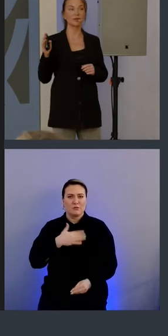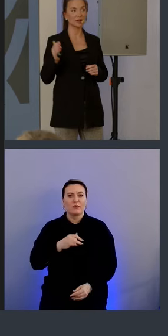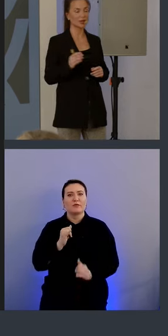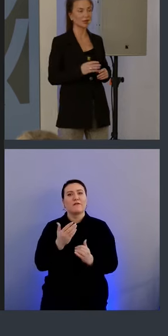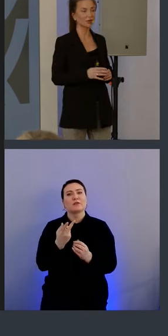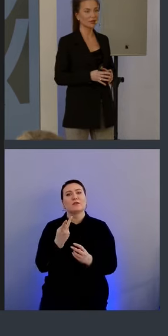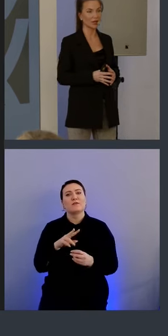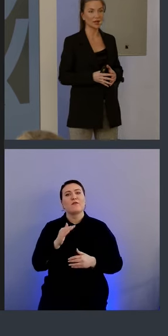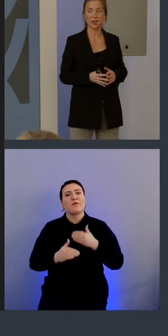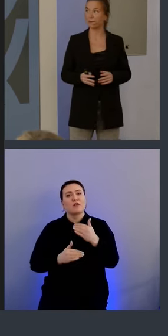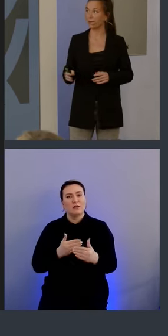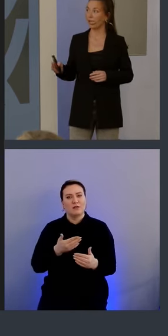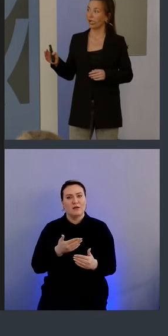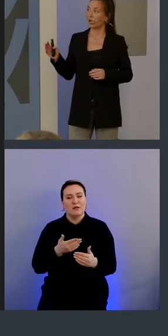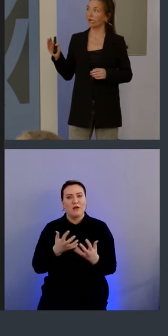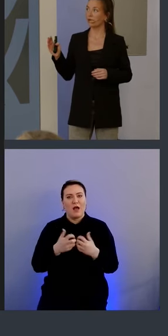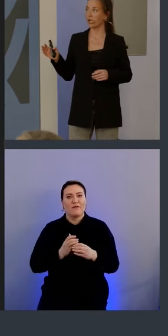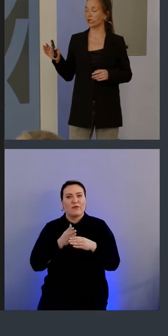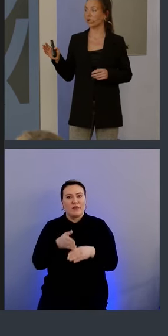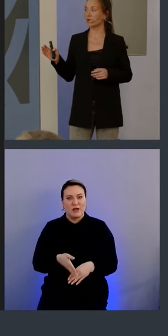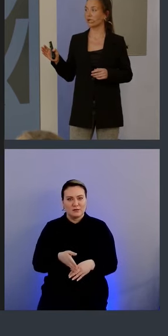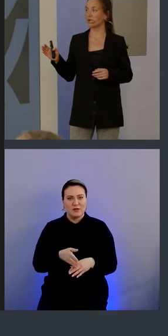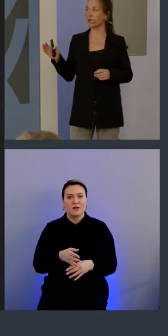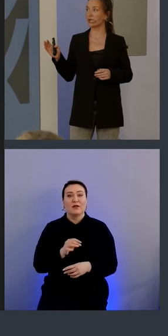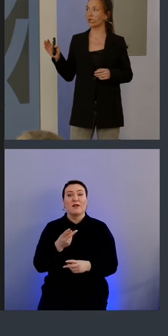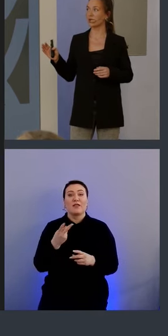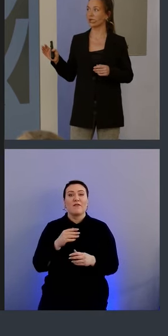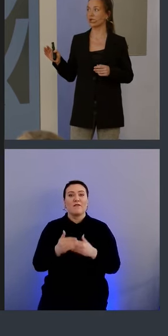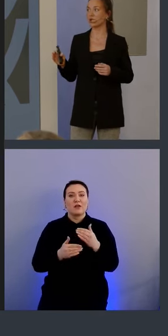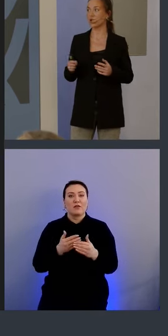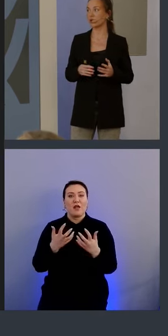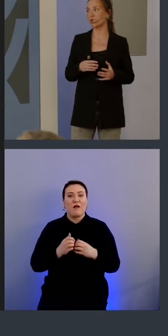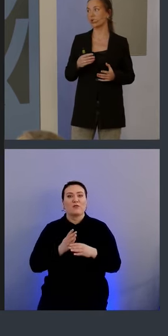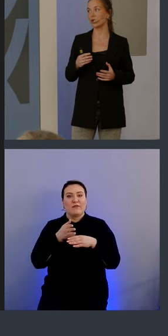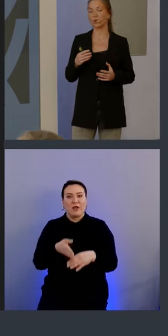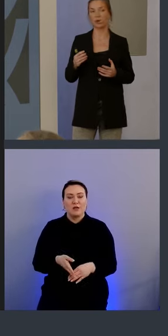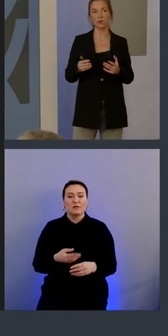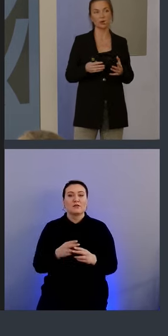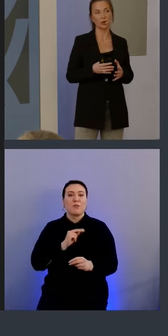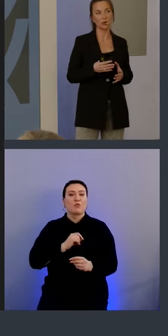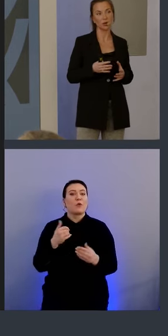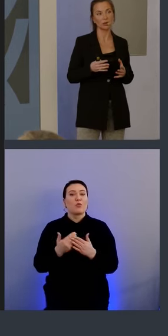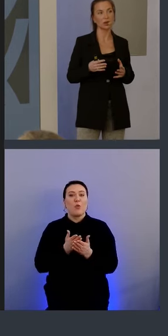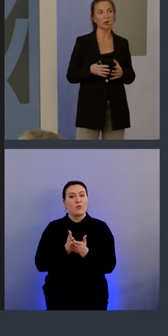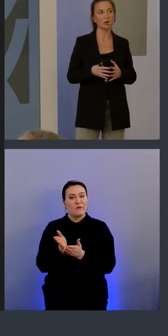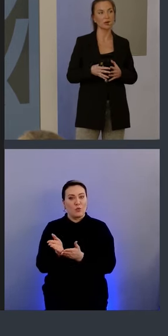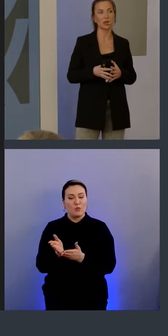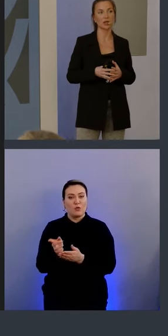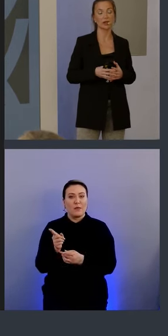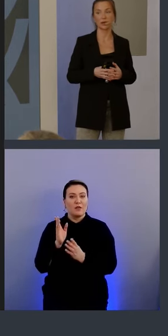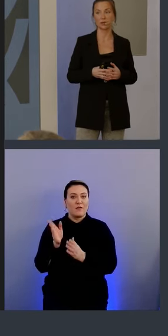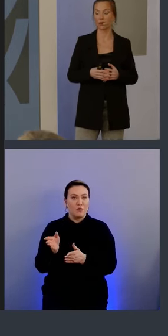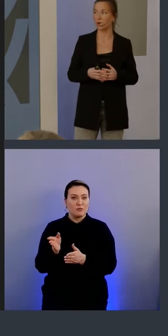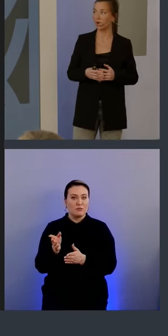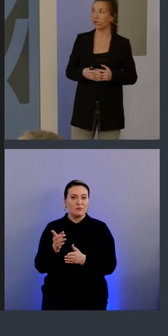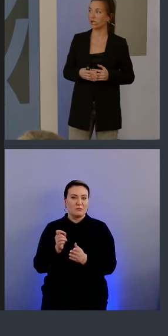есть двухфакторная аутентификация. И двухфакторная аутентификация у нас сейчас работает по новому флоу, мы на него перешли